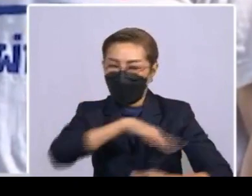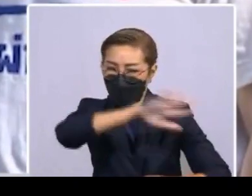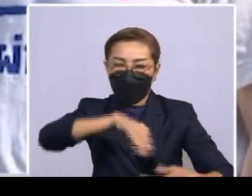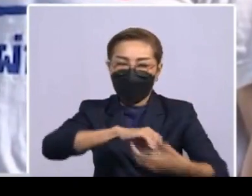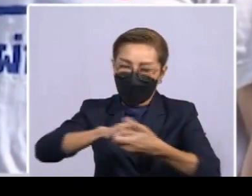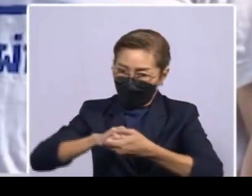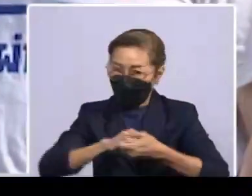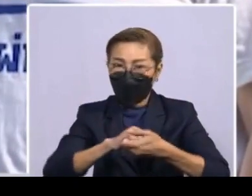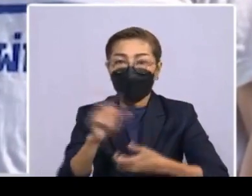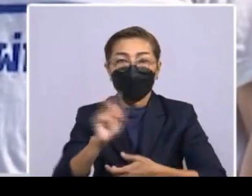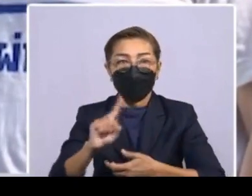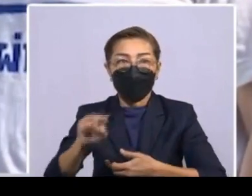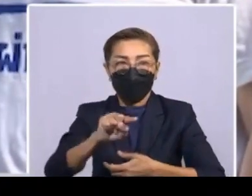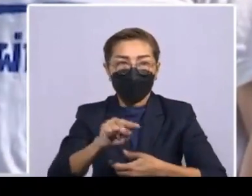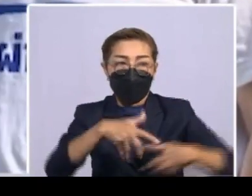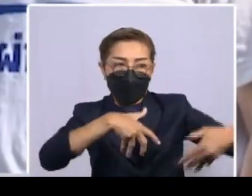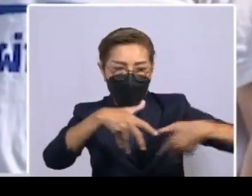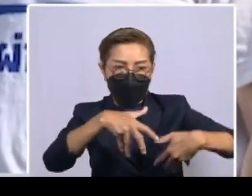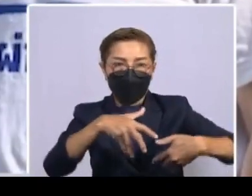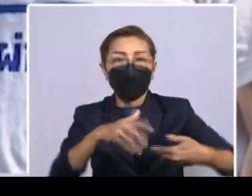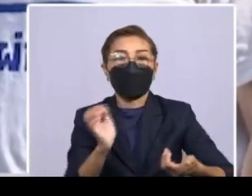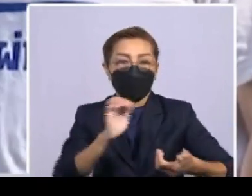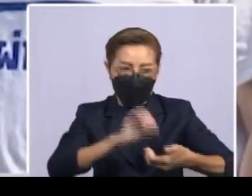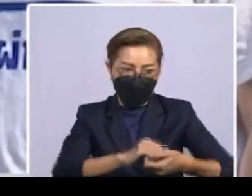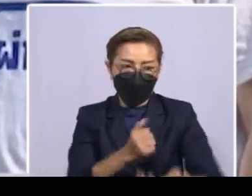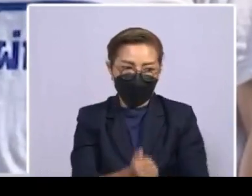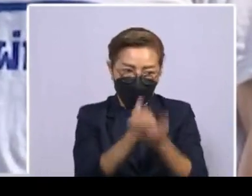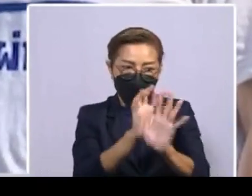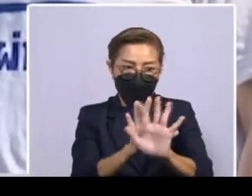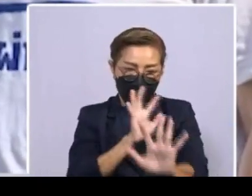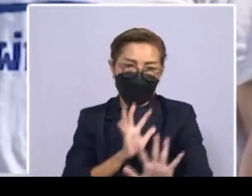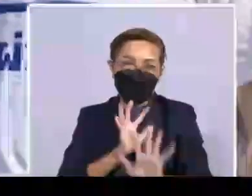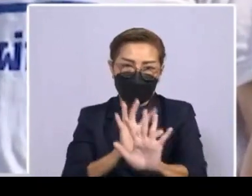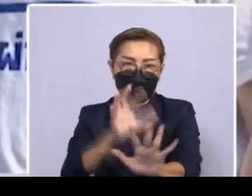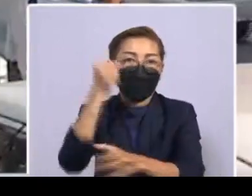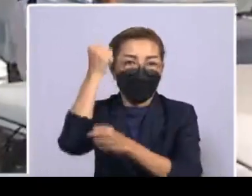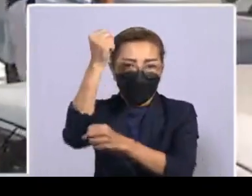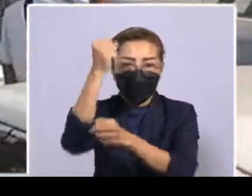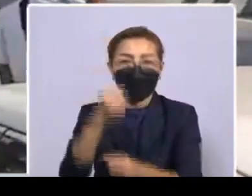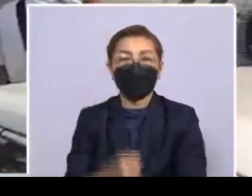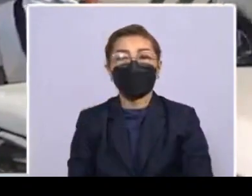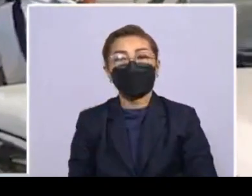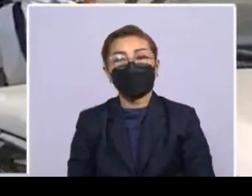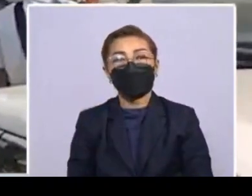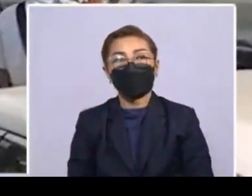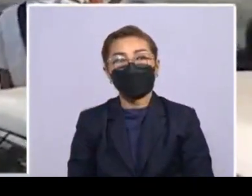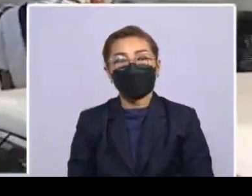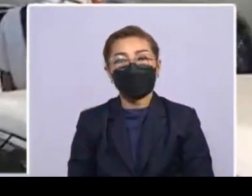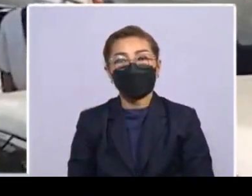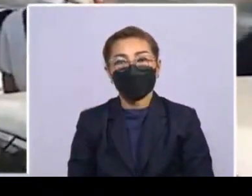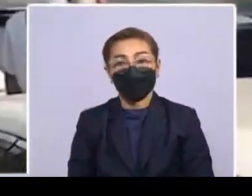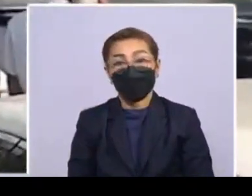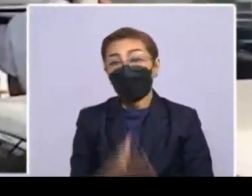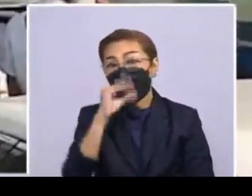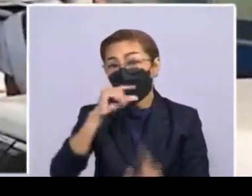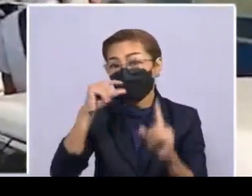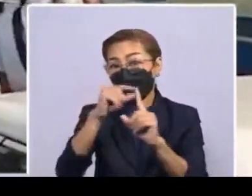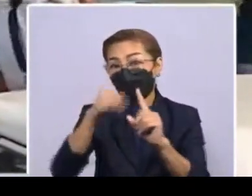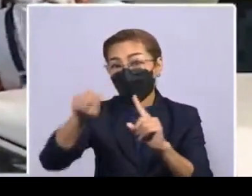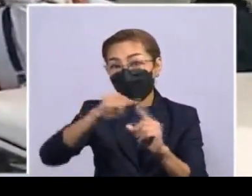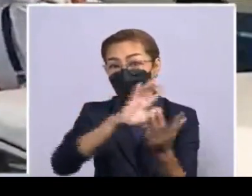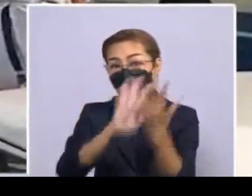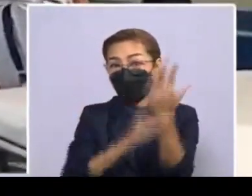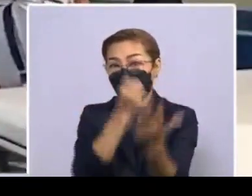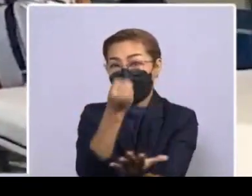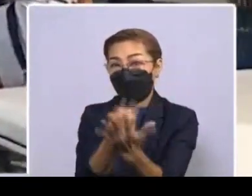ต้องเอาเอาภาพประชาชนมาลงถนนกันแล้วครับค่ะเห็นไหมครับมีการใช้วาทกรรมแพง